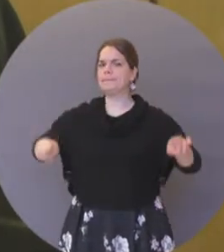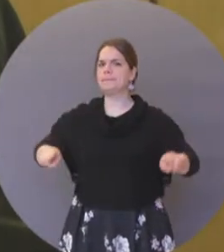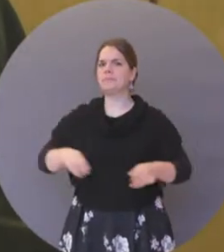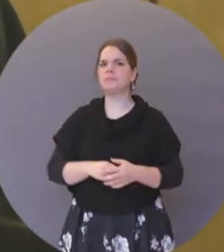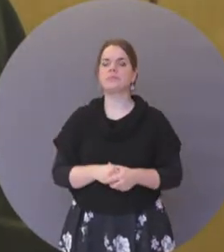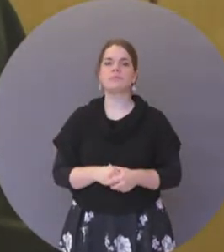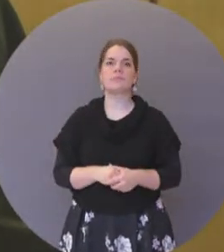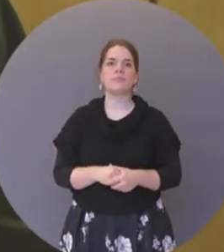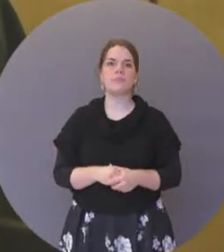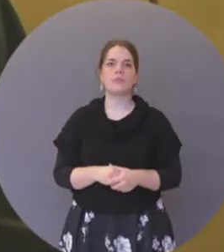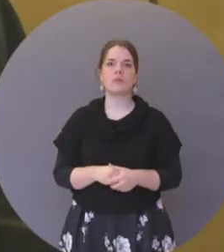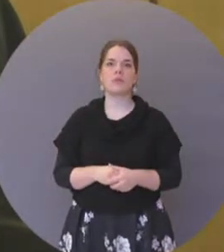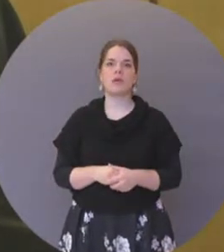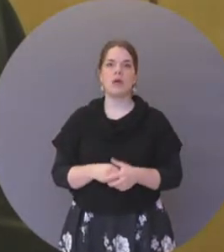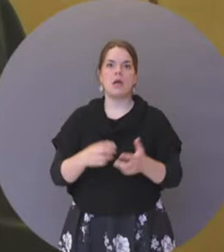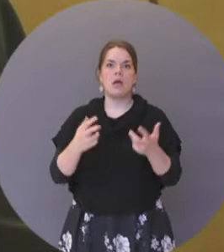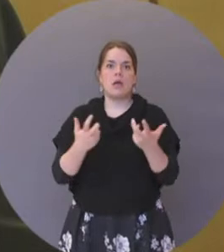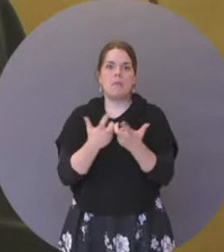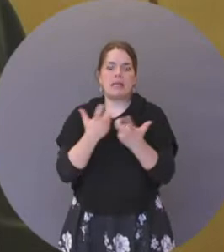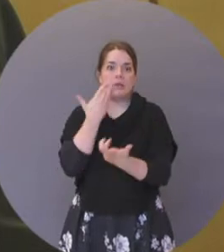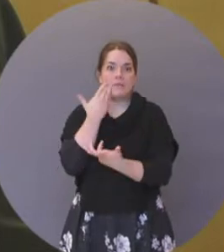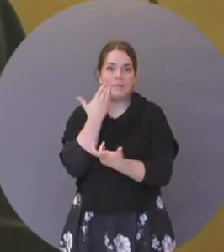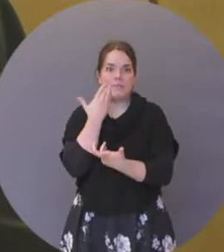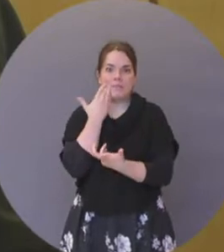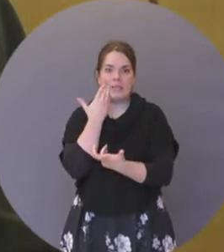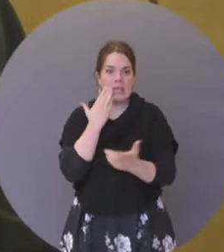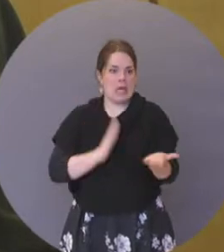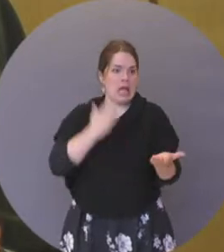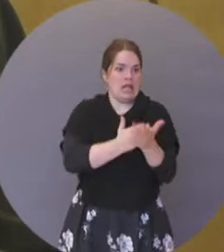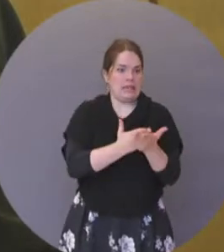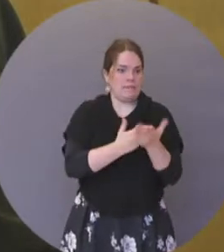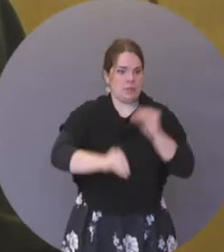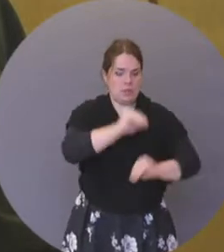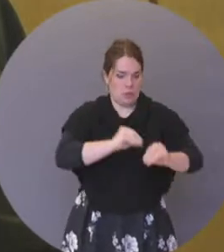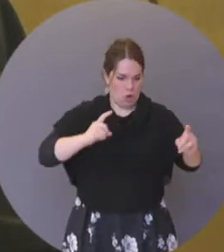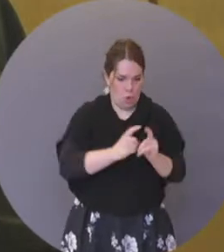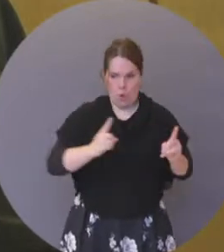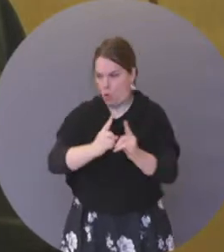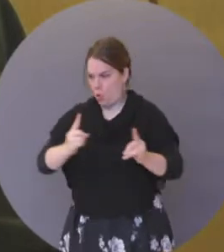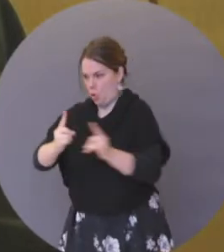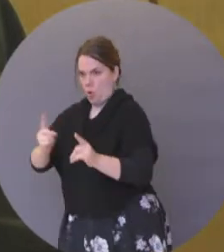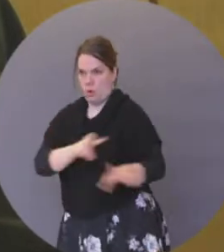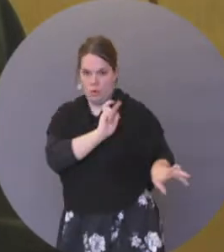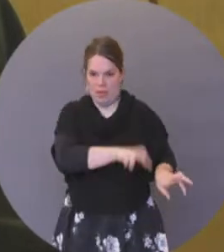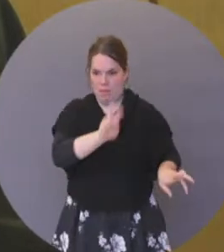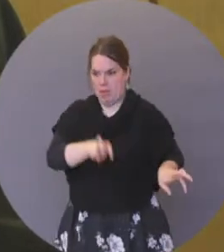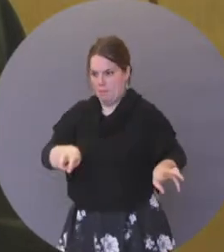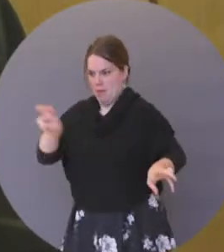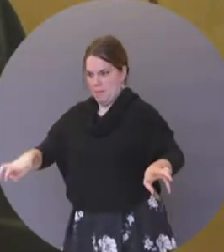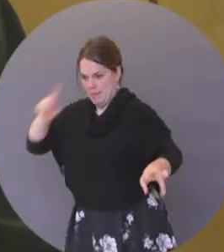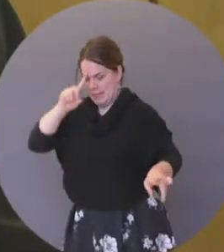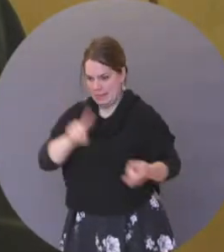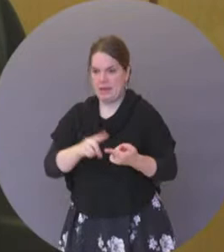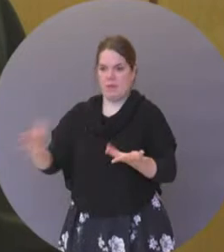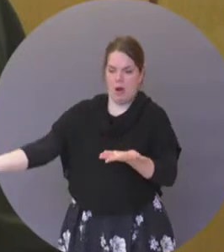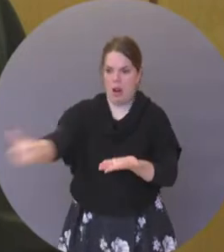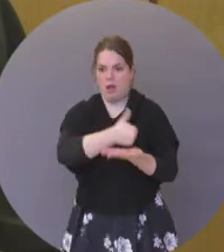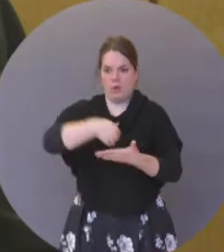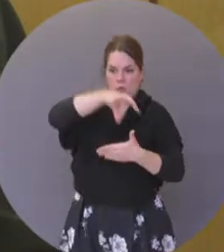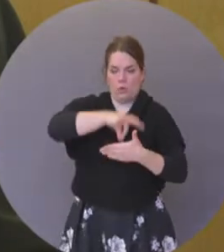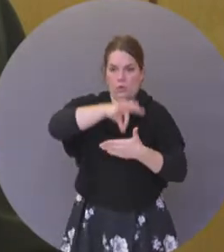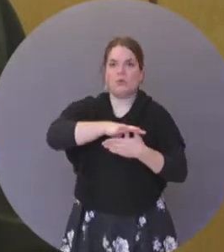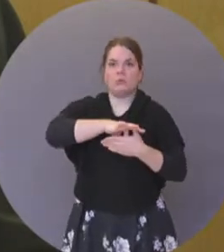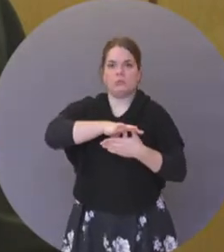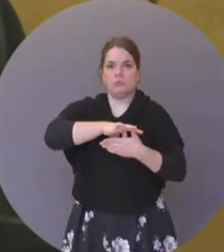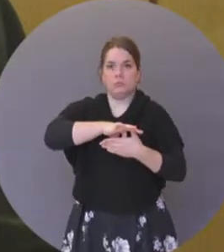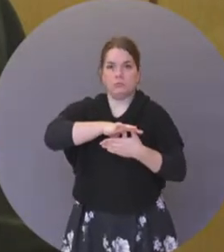sur le coup du chrono au domicile d'un bénéficiaire pour satisfaire des ratios de rentabilité vous ne pouvez